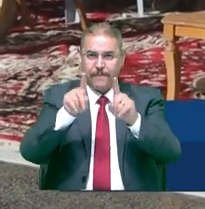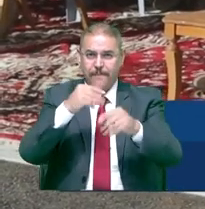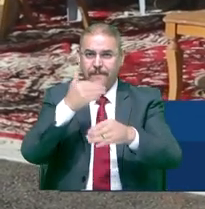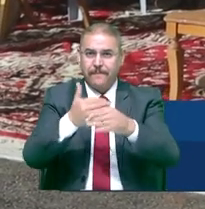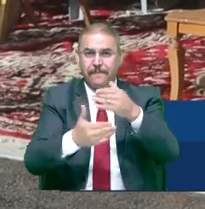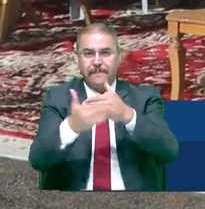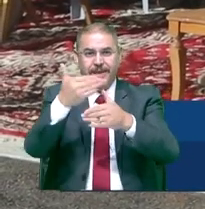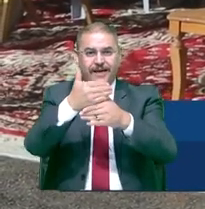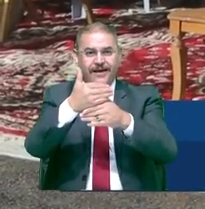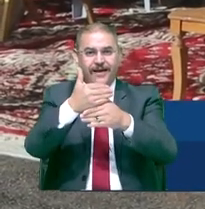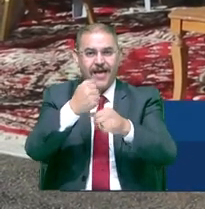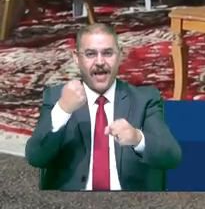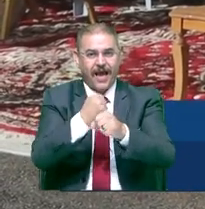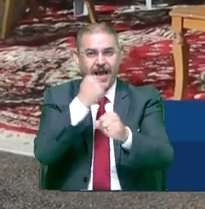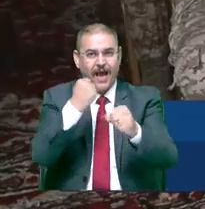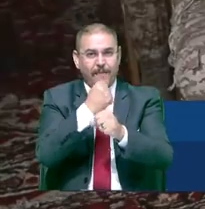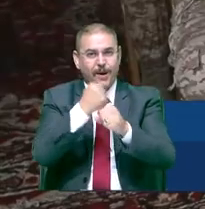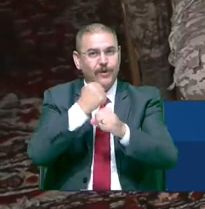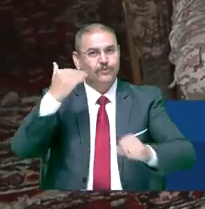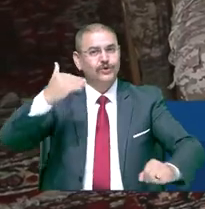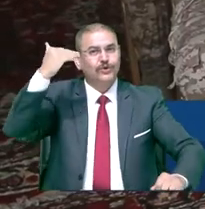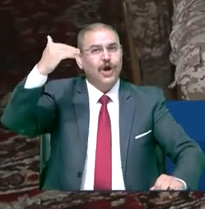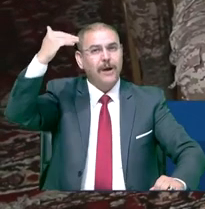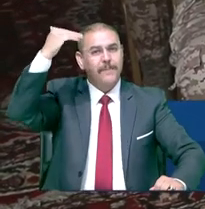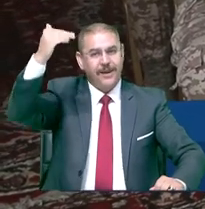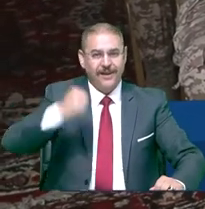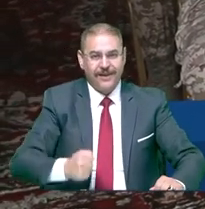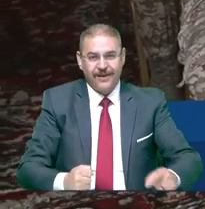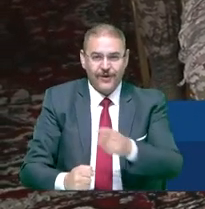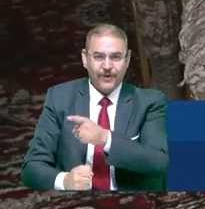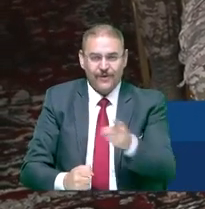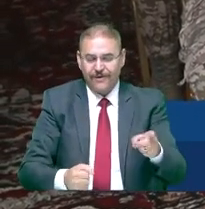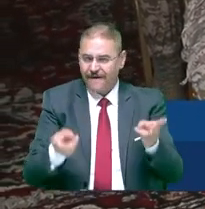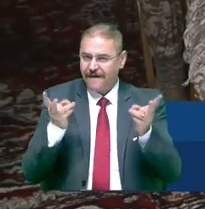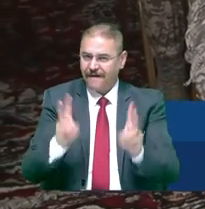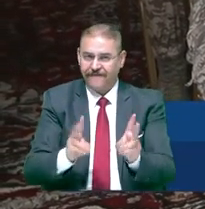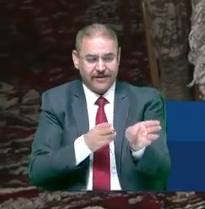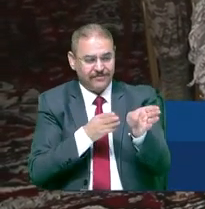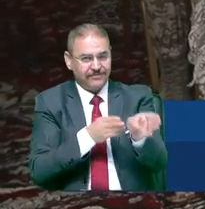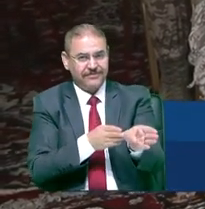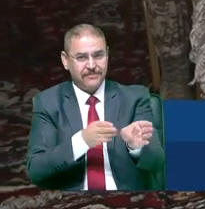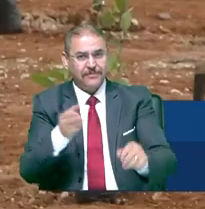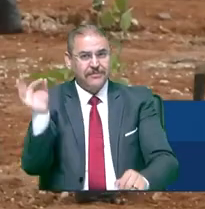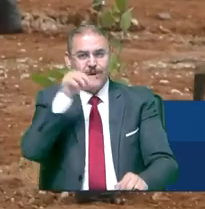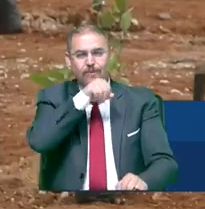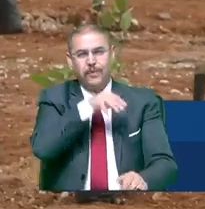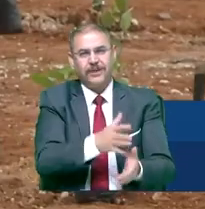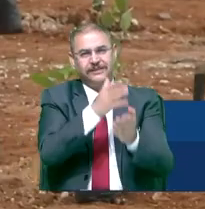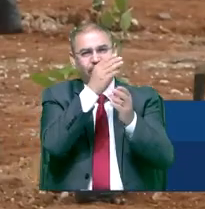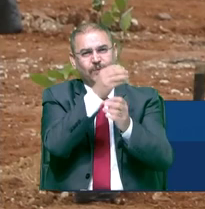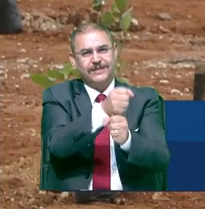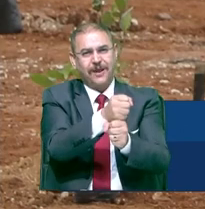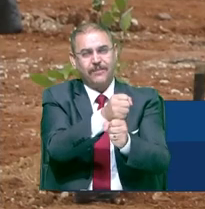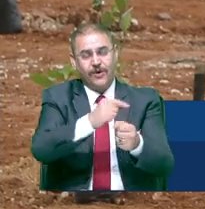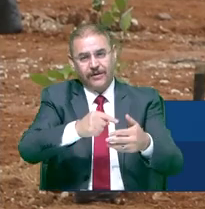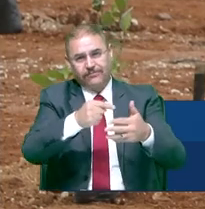ويوم للامل والمستقبل الواعد وان هذه السنه هاشميه حميده وقال مدير